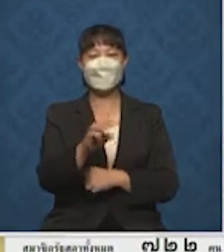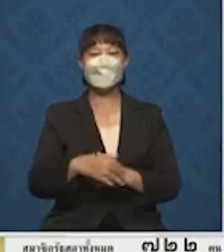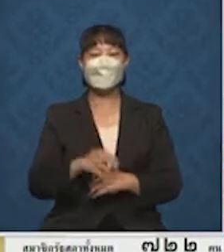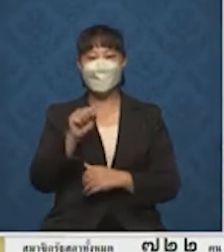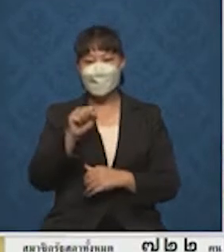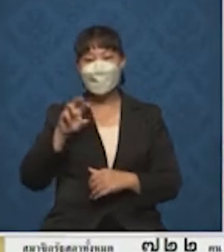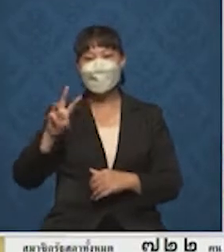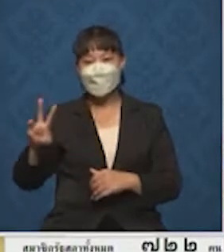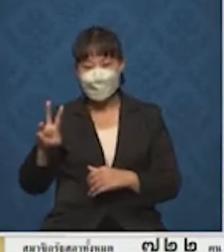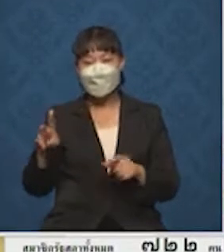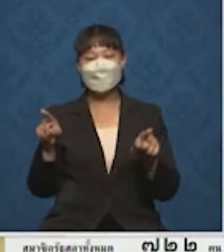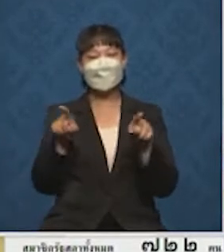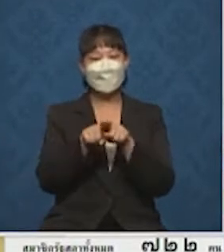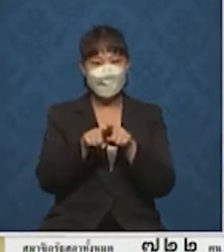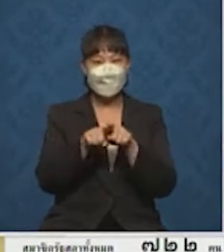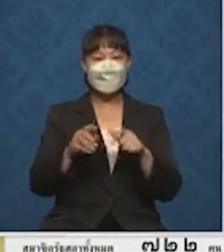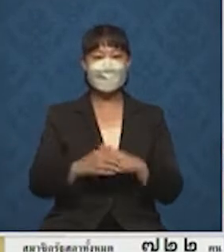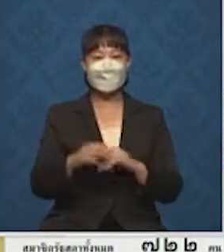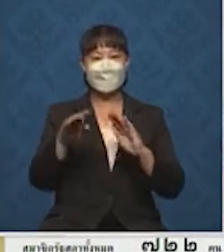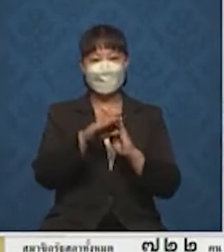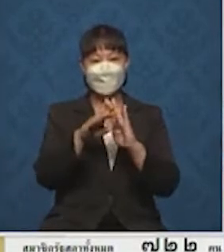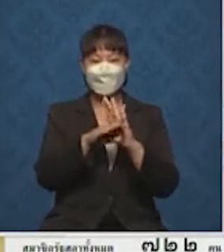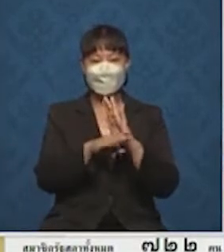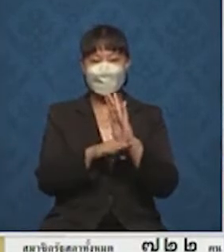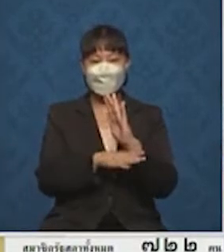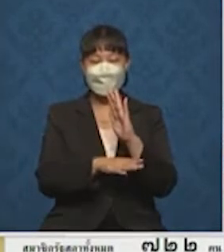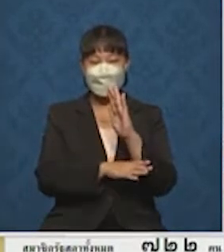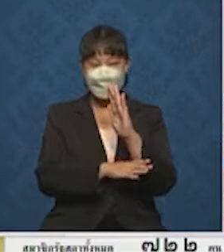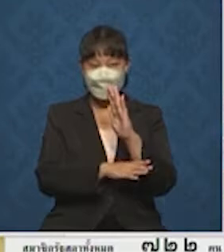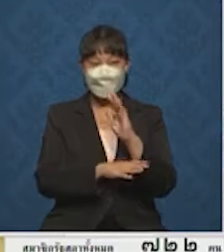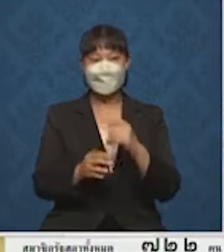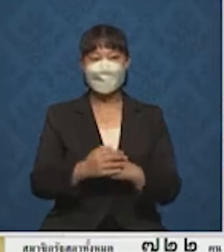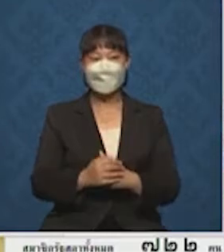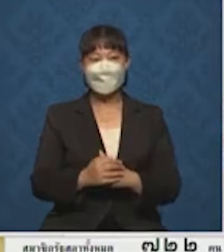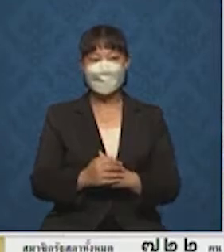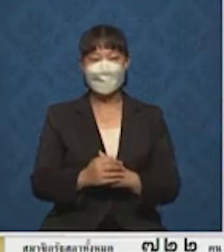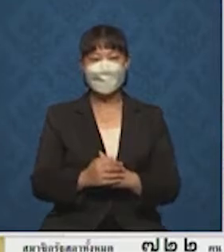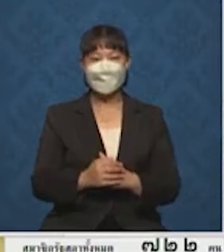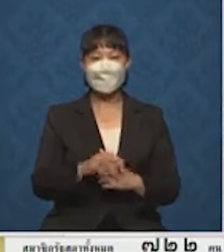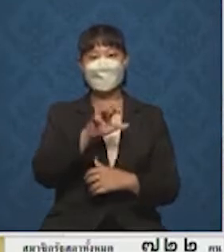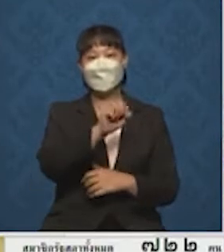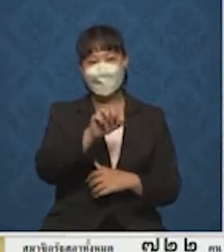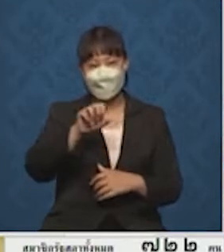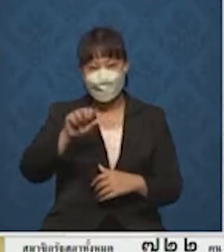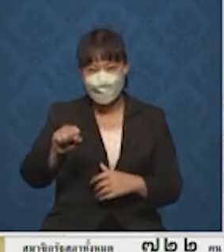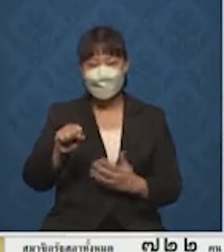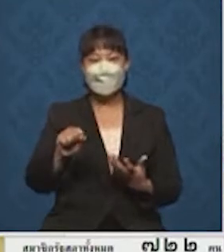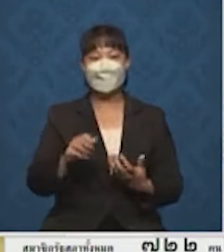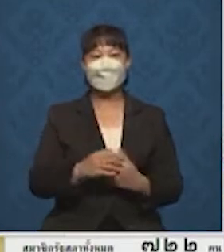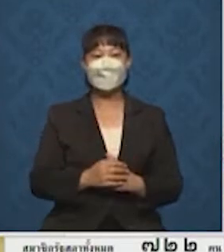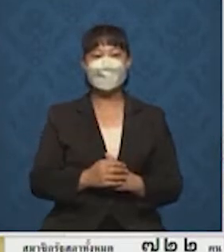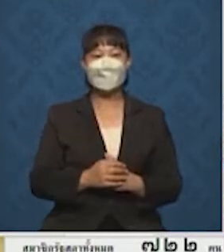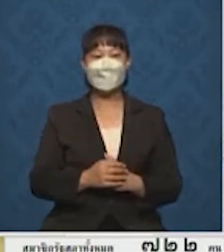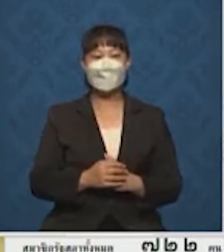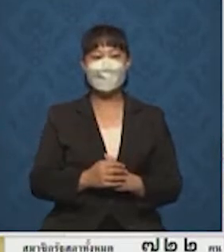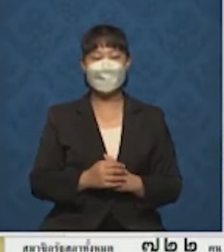ภาซึ่คันตอนการเดินทางมาถึงสภาแหงนี้คนที่เป็นสมาชิก